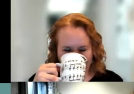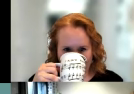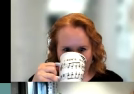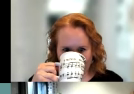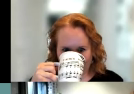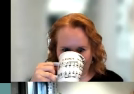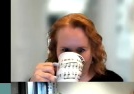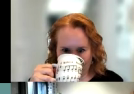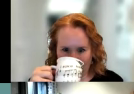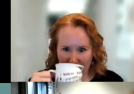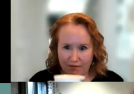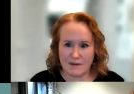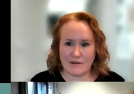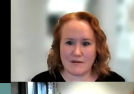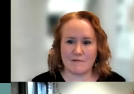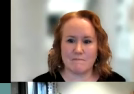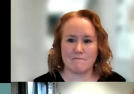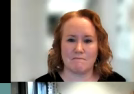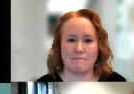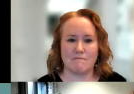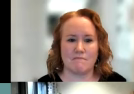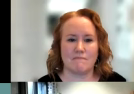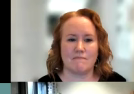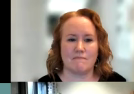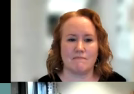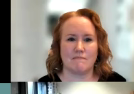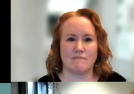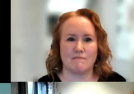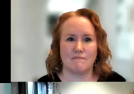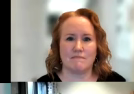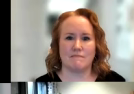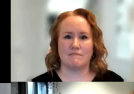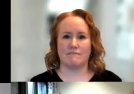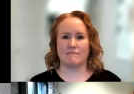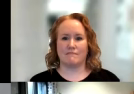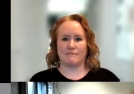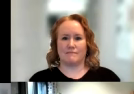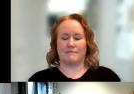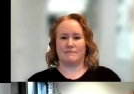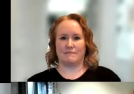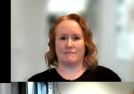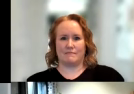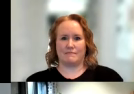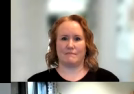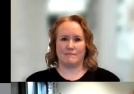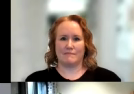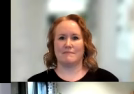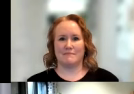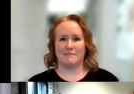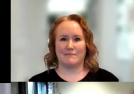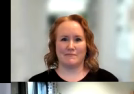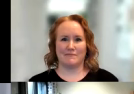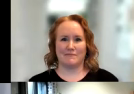brukerne vite om kravene er oppfylte? Snart skal nettsider og apper ha en